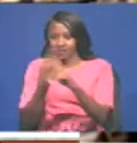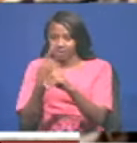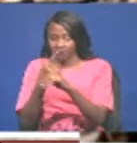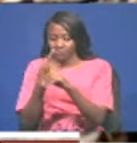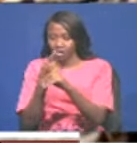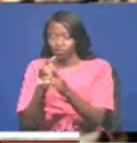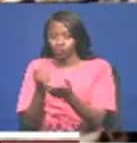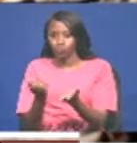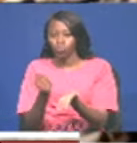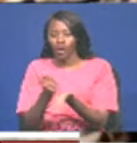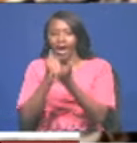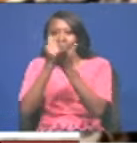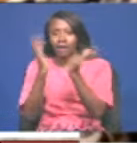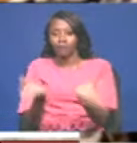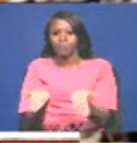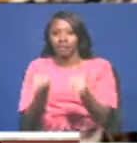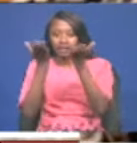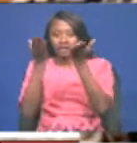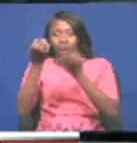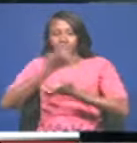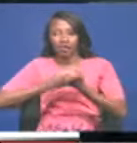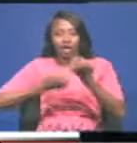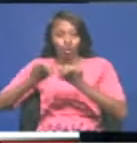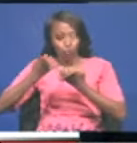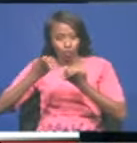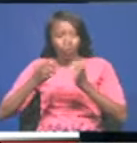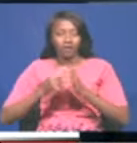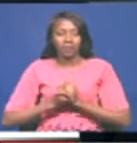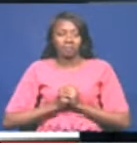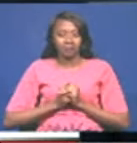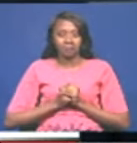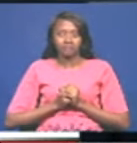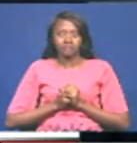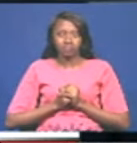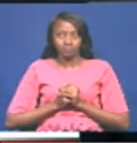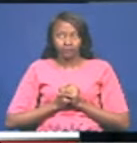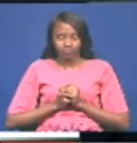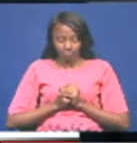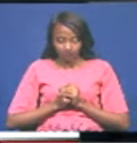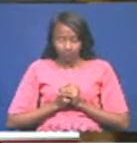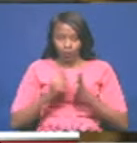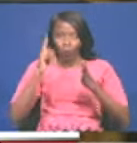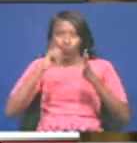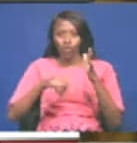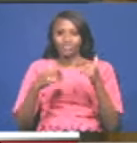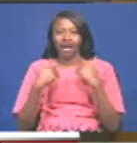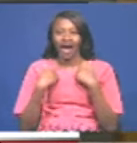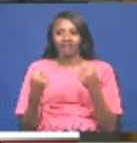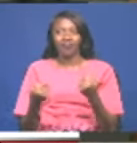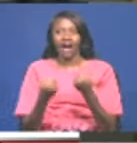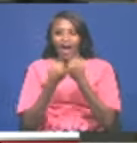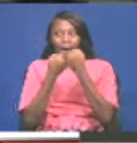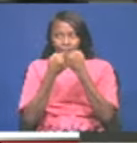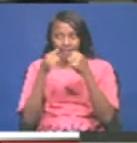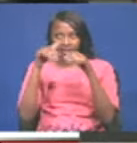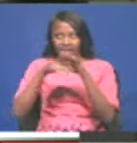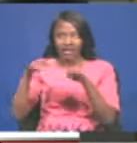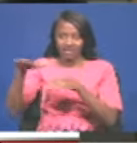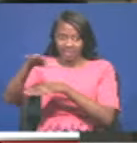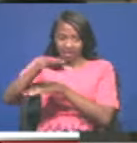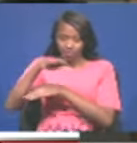ufufuzi na uhimili wa kiuchumi katika kanda hii. The isolation of what happens in the environment. So when COVID